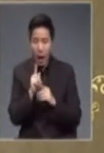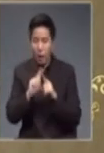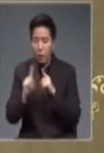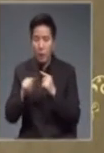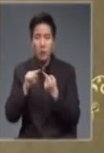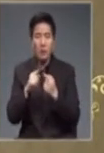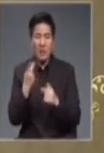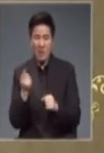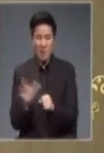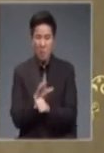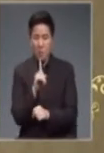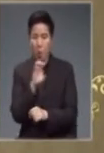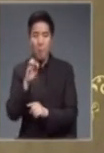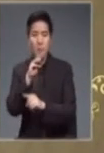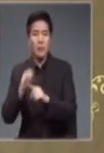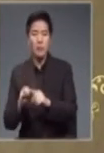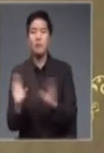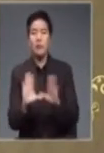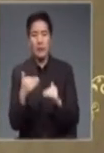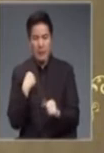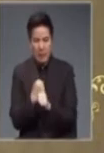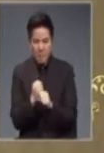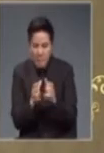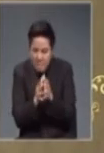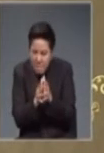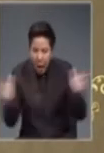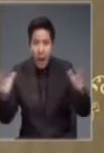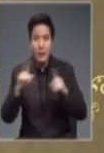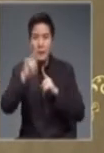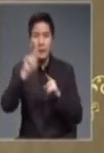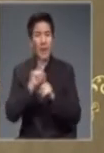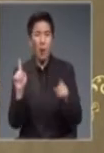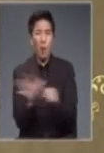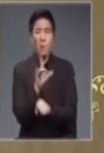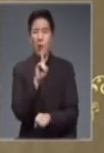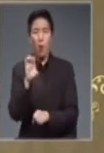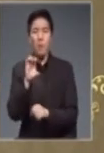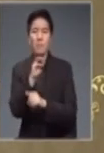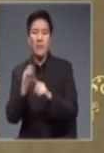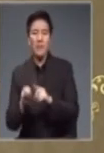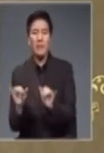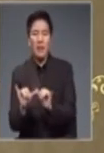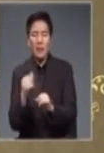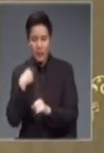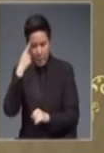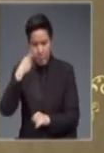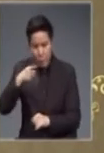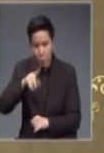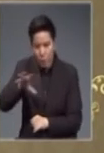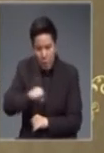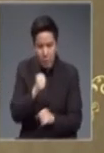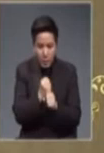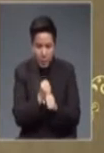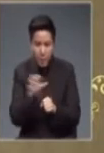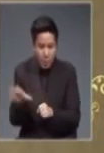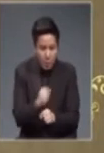ประกอบกับการนำวิทยาศาสตร์และเทคโนโลยีมาใช้เปลี่ยนมูลวัวให้เป็นแก๊สชีวภาพเพื่อใช้หุงต้มในครัวเรือนช่วยประหยัด